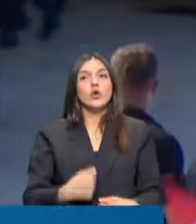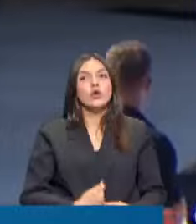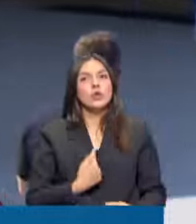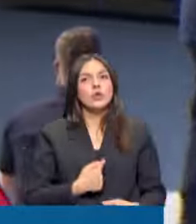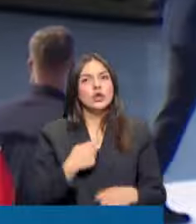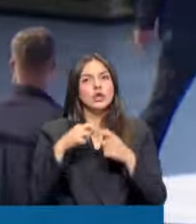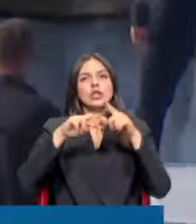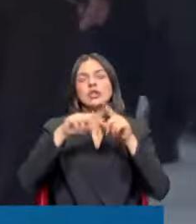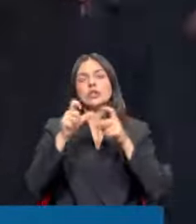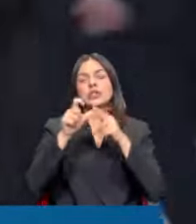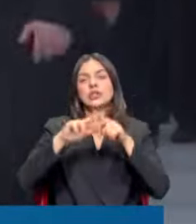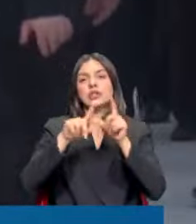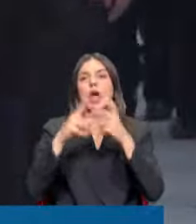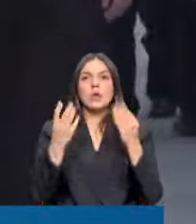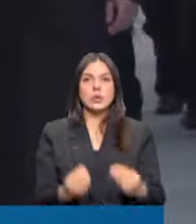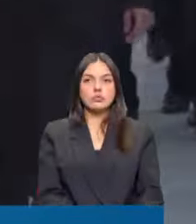olsun.